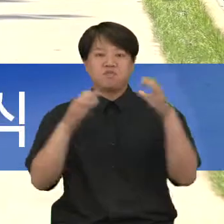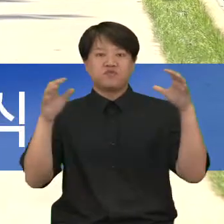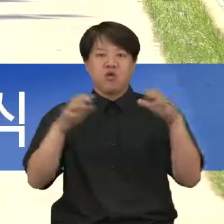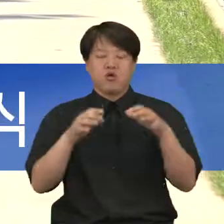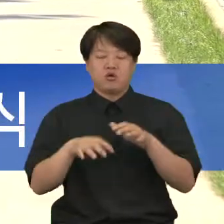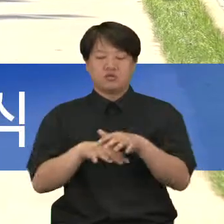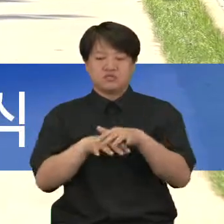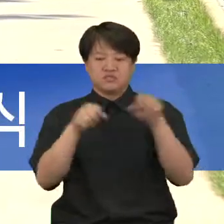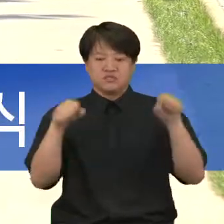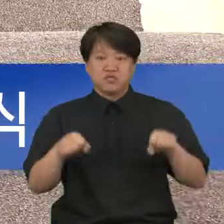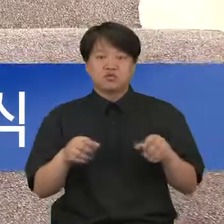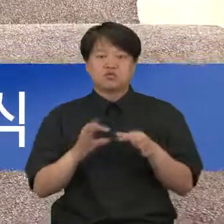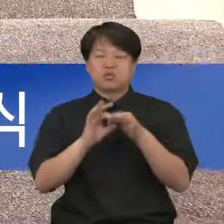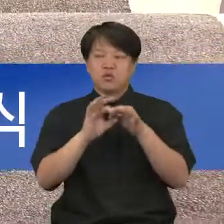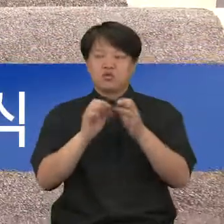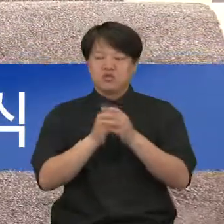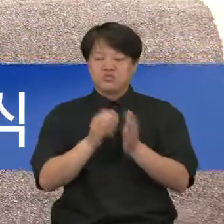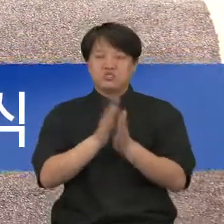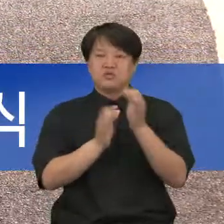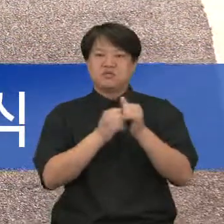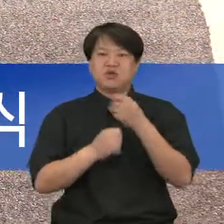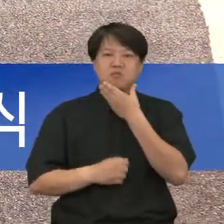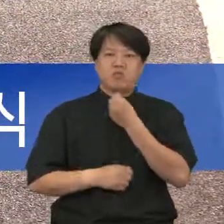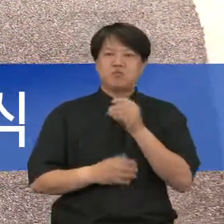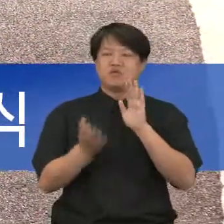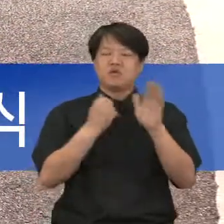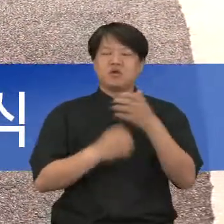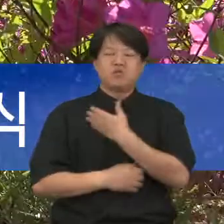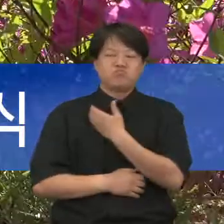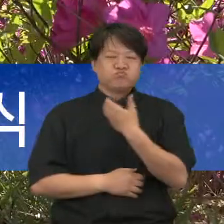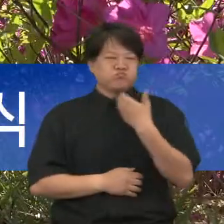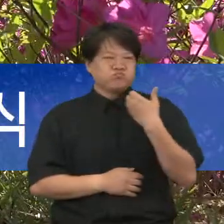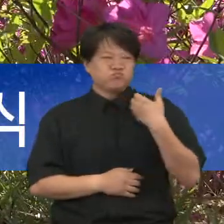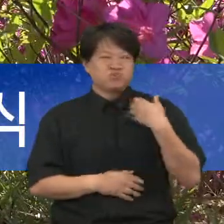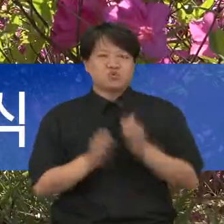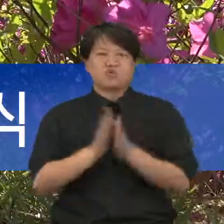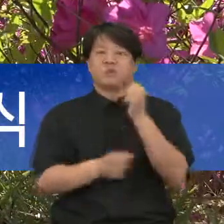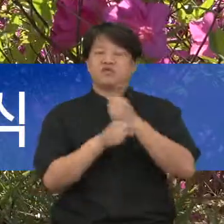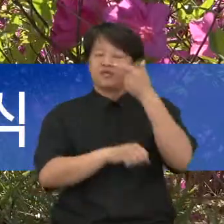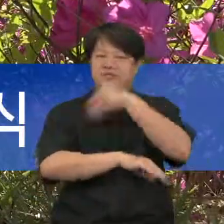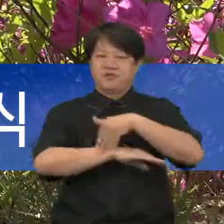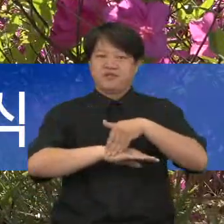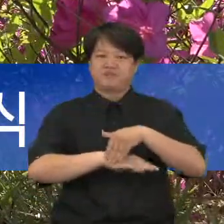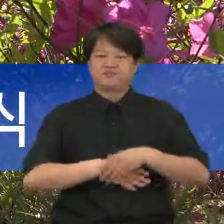거버넌스 협력 체계를 통해 시민들이 행복하고 미래가 풍요로운 도시를 만들어갈 계획입니다.